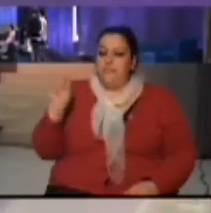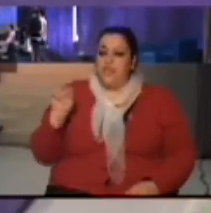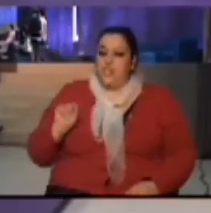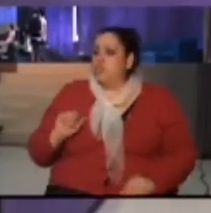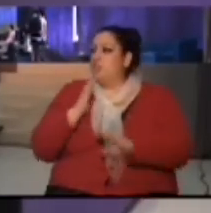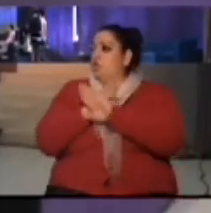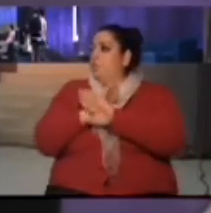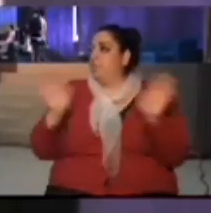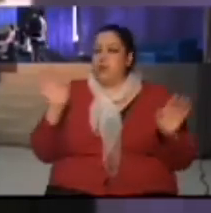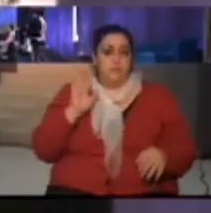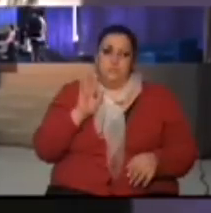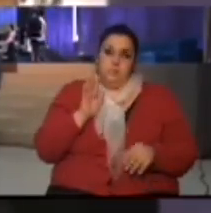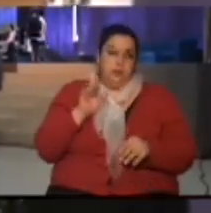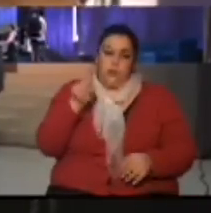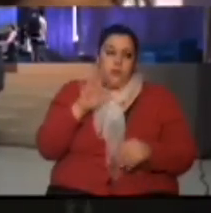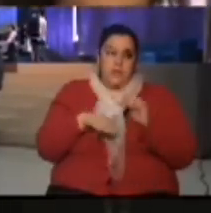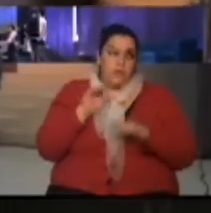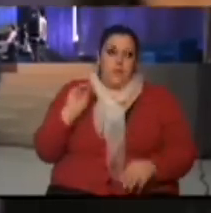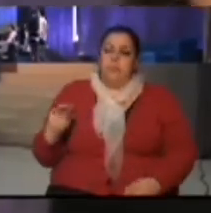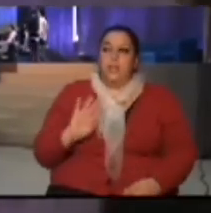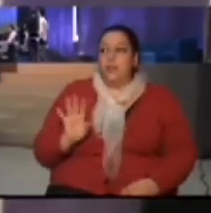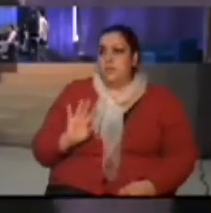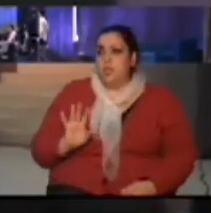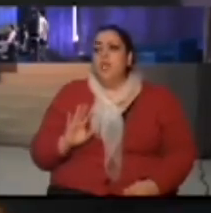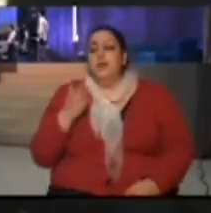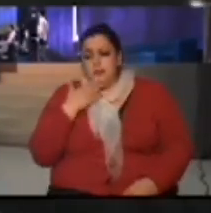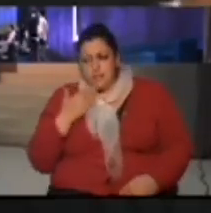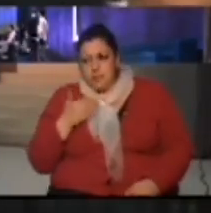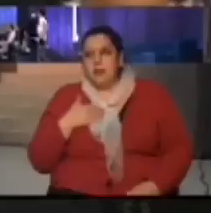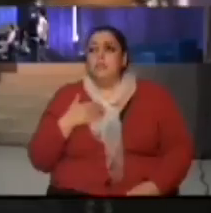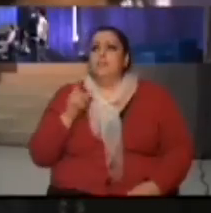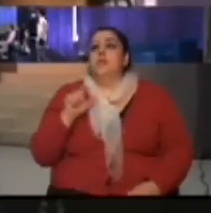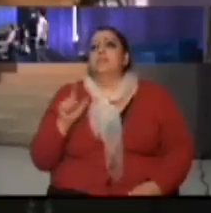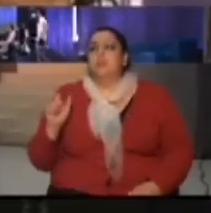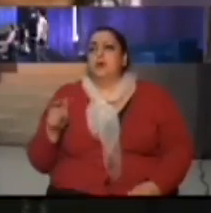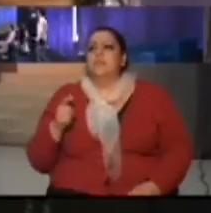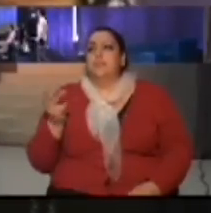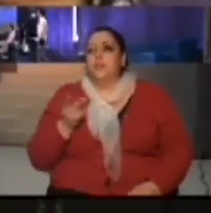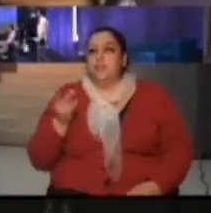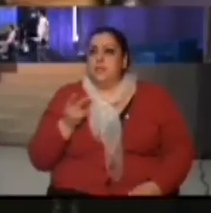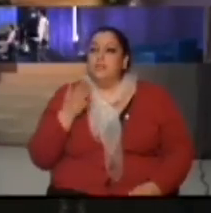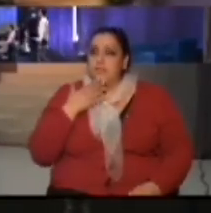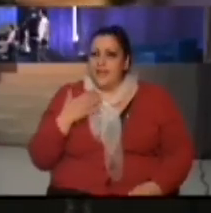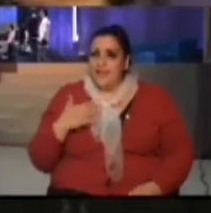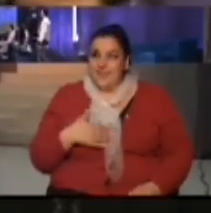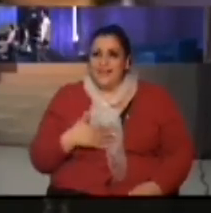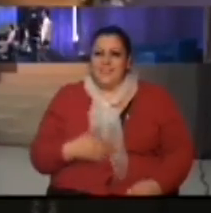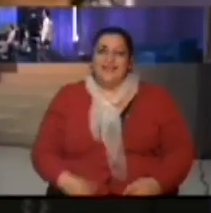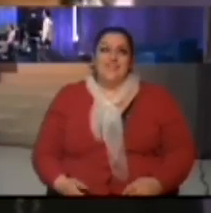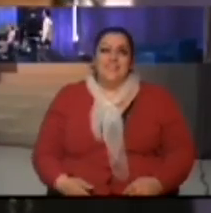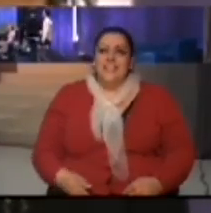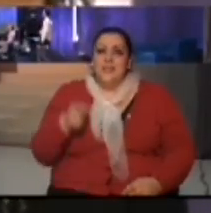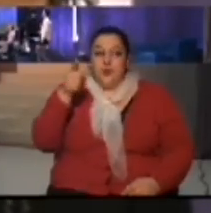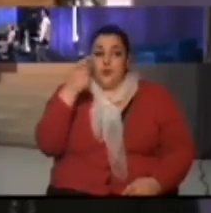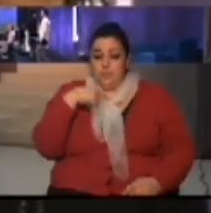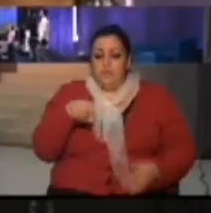Աստծուն, սիրիր ոչ թե ուղղակի սիրելու համար, այլ սիրիր, որովհետև նա սեր է, դու քո գինը